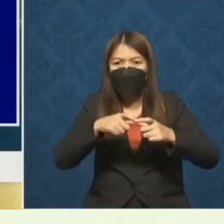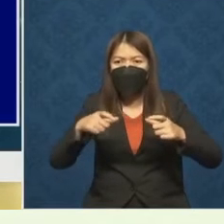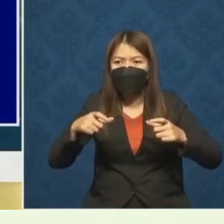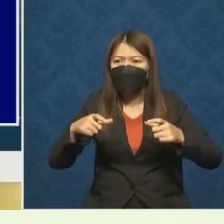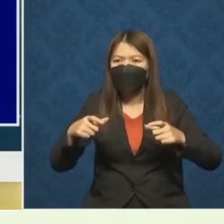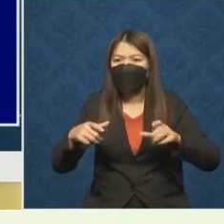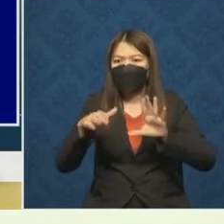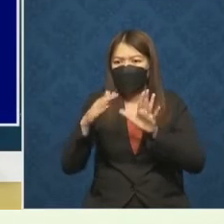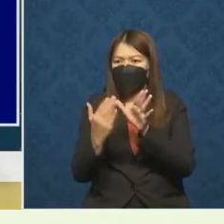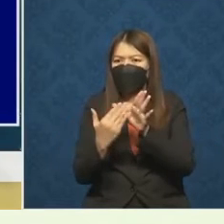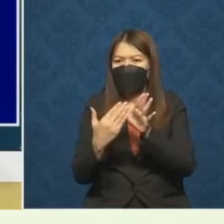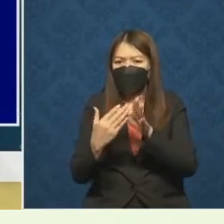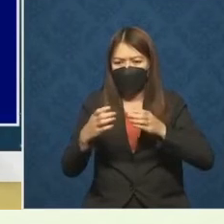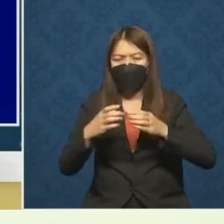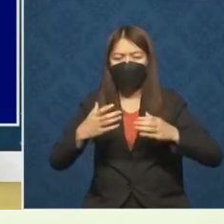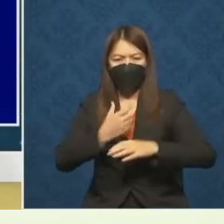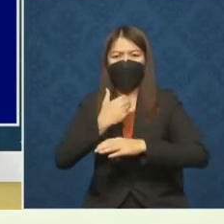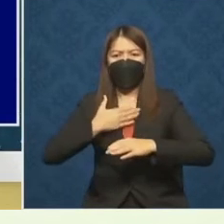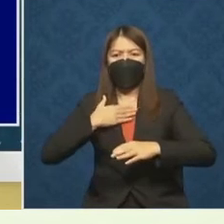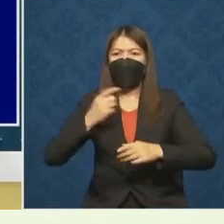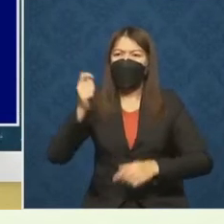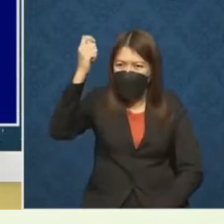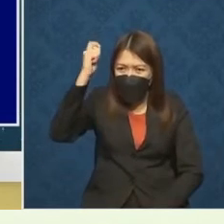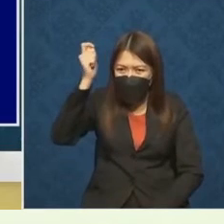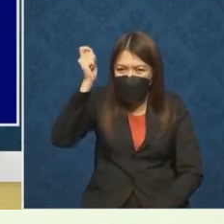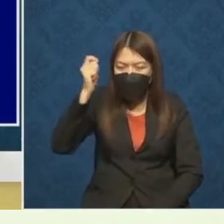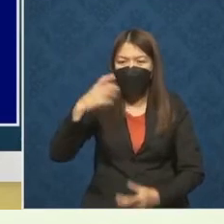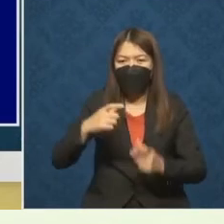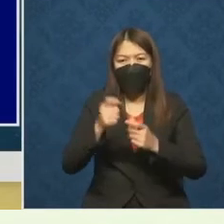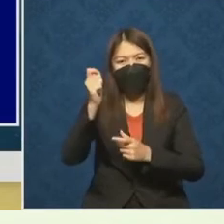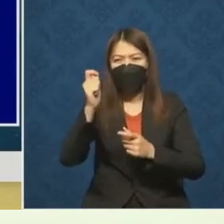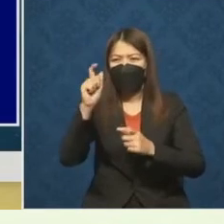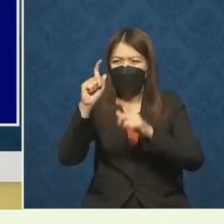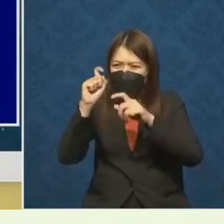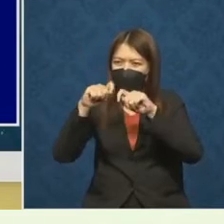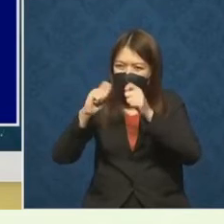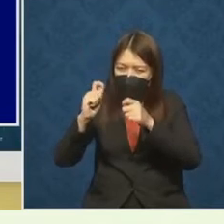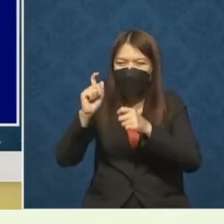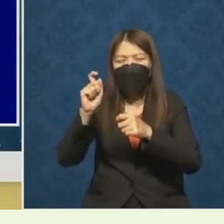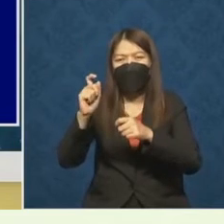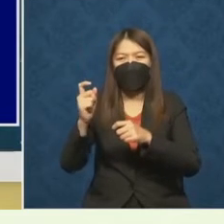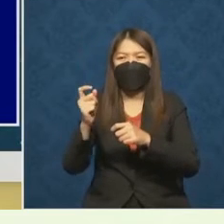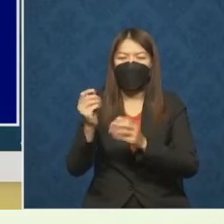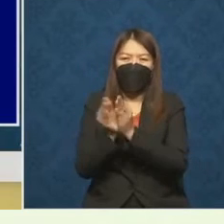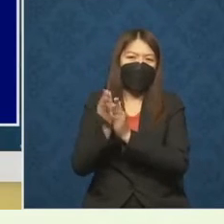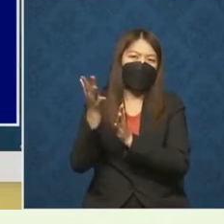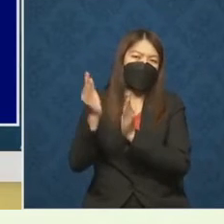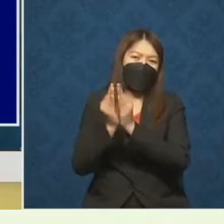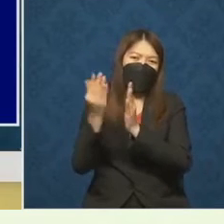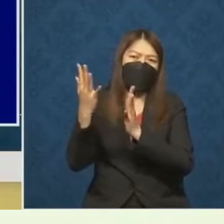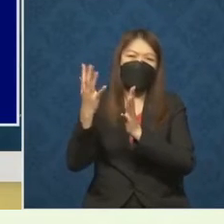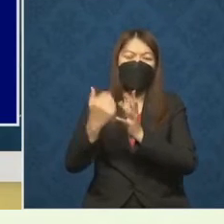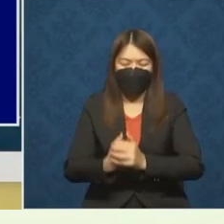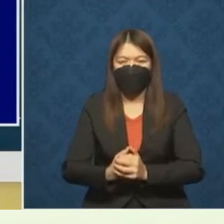ครพรรคเสรีรวมไทยน่ะยกชูขึ้นมายกขึ้นมานะเสียเยอะแยะไปหมดครับนะมีกระทั่ง